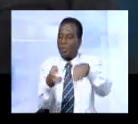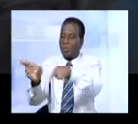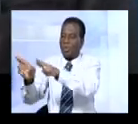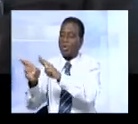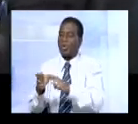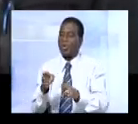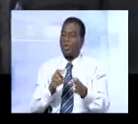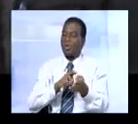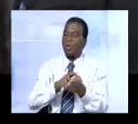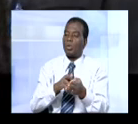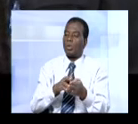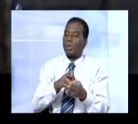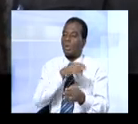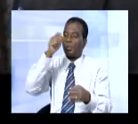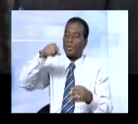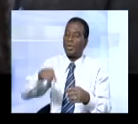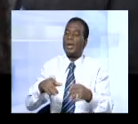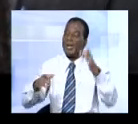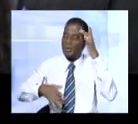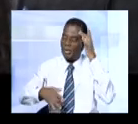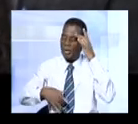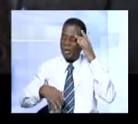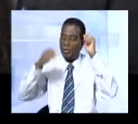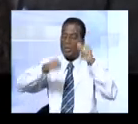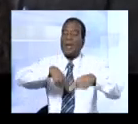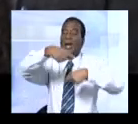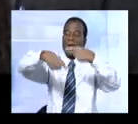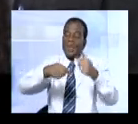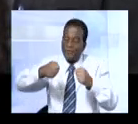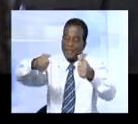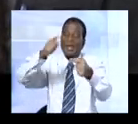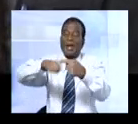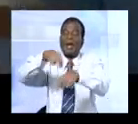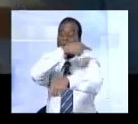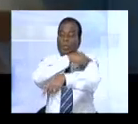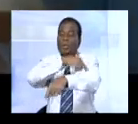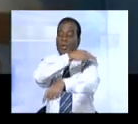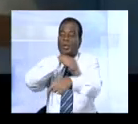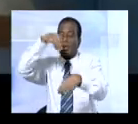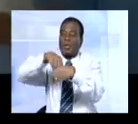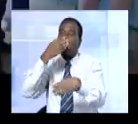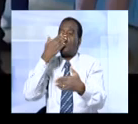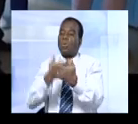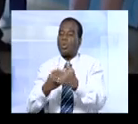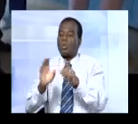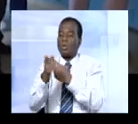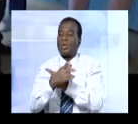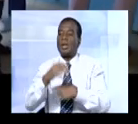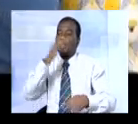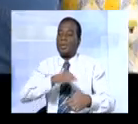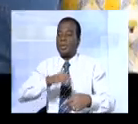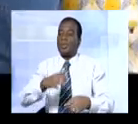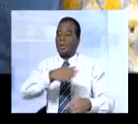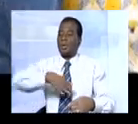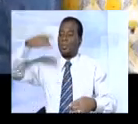qu'il faut que les malades puissent parvenir au centre médical dans de bonnes conditions. Les bénéficiaires apprécient au